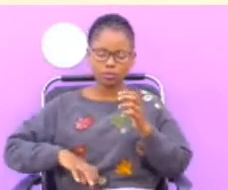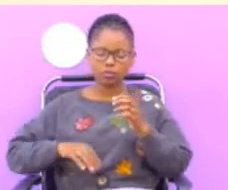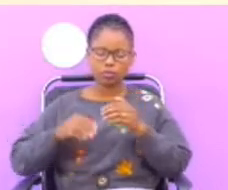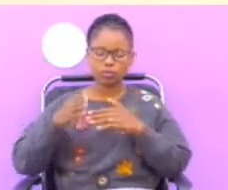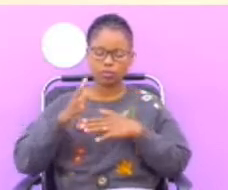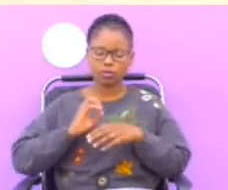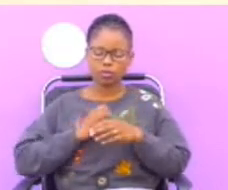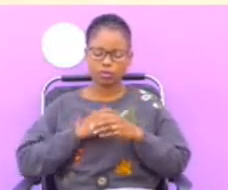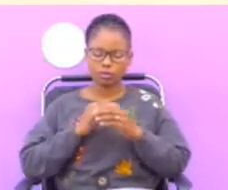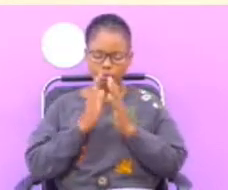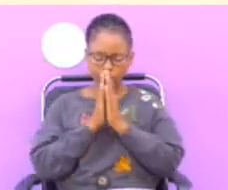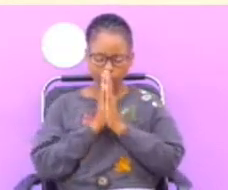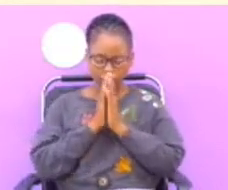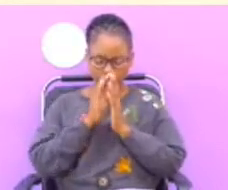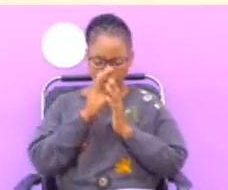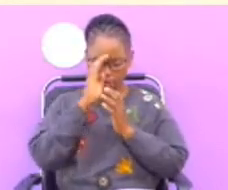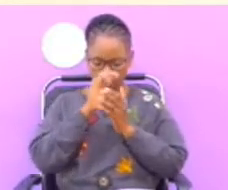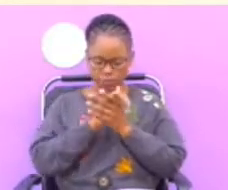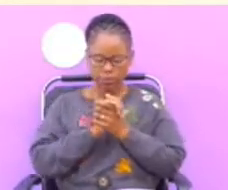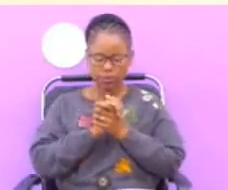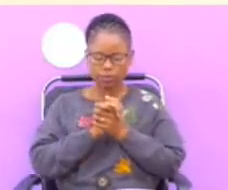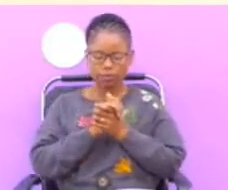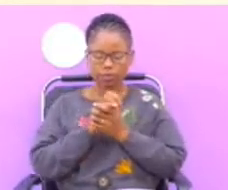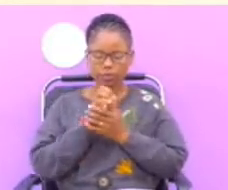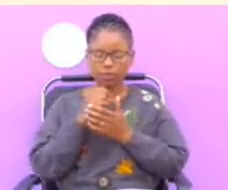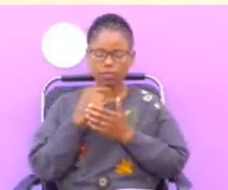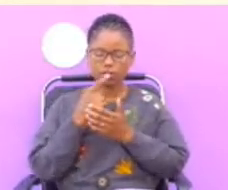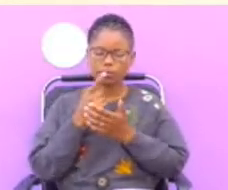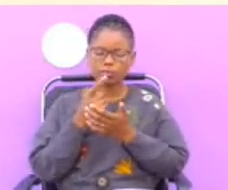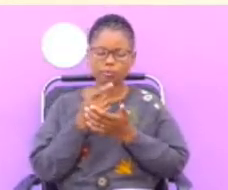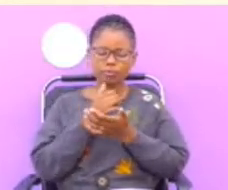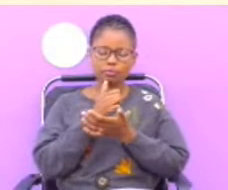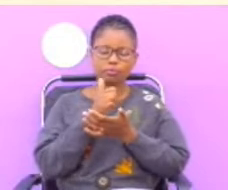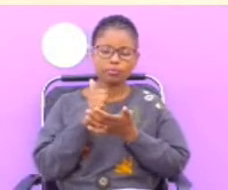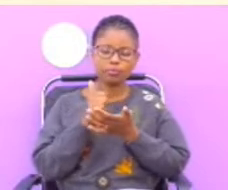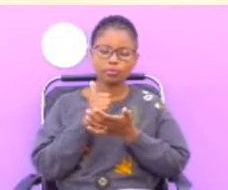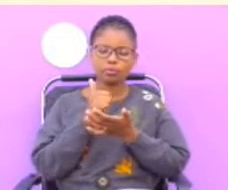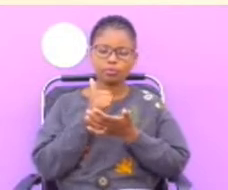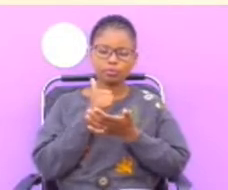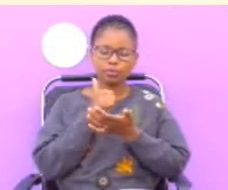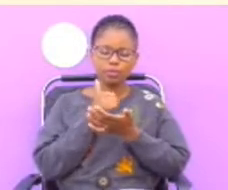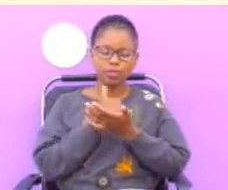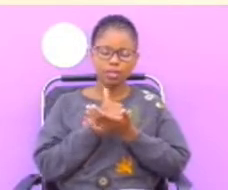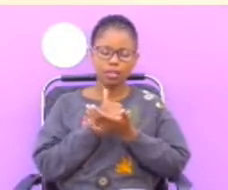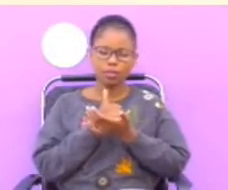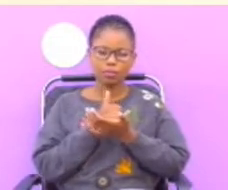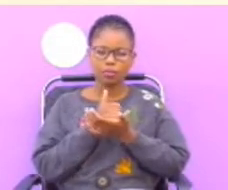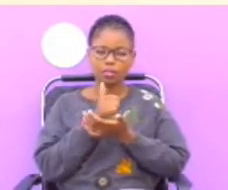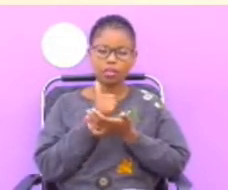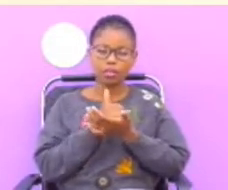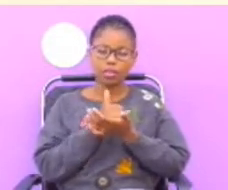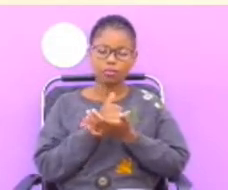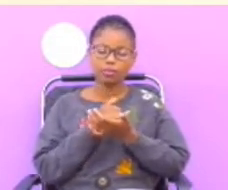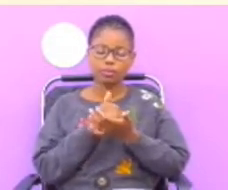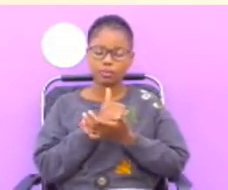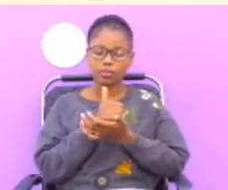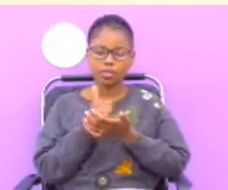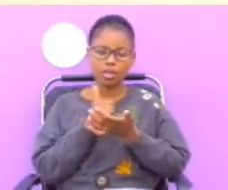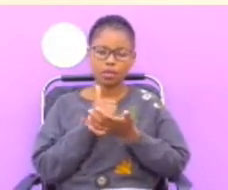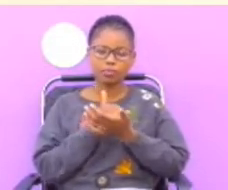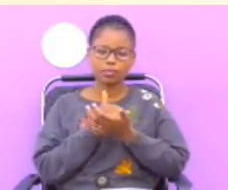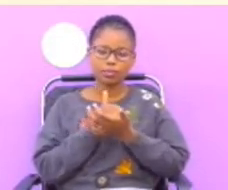Mwathani witũ twahoya, ona twacokia ngatho. Na ithuothe o harĩa mũndũ arĩ tuge amen,